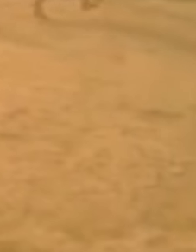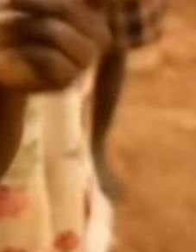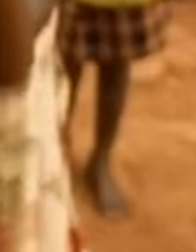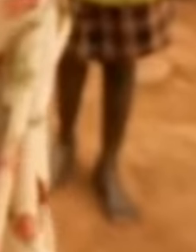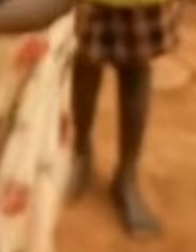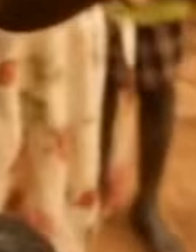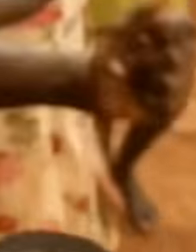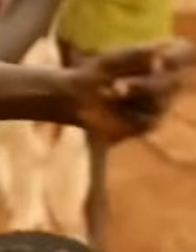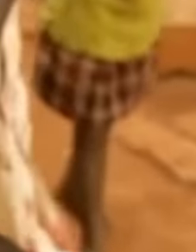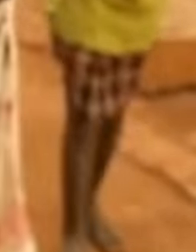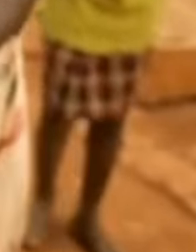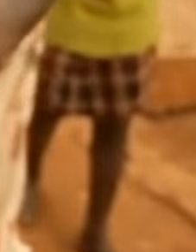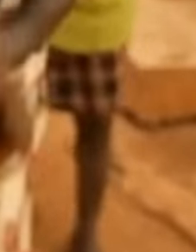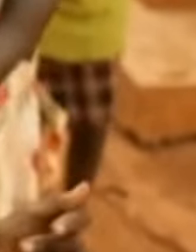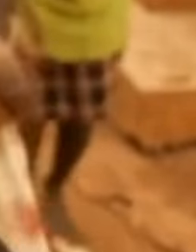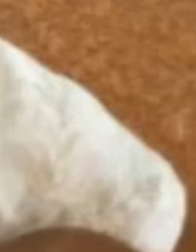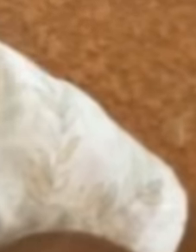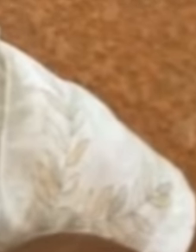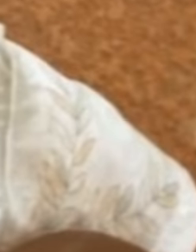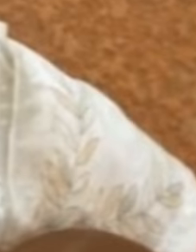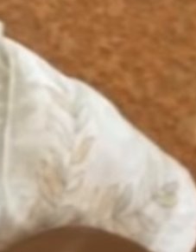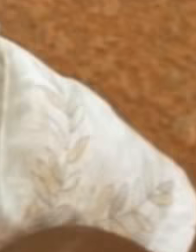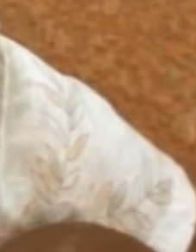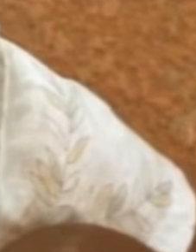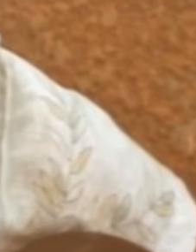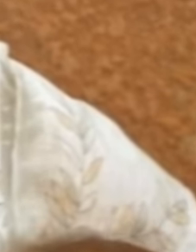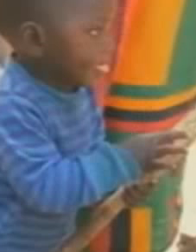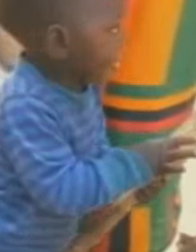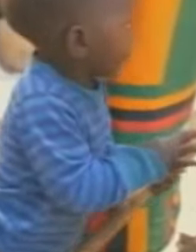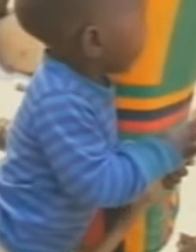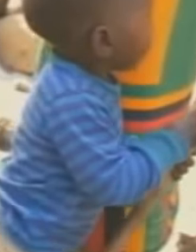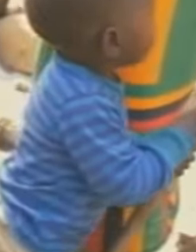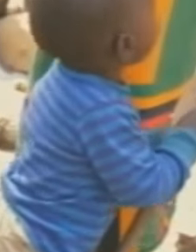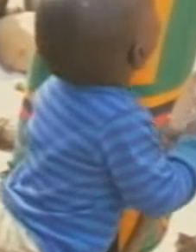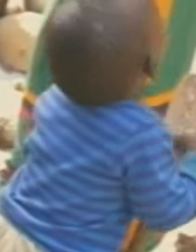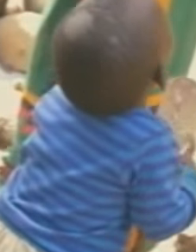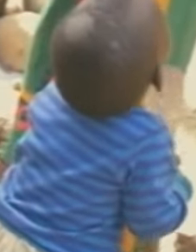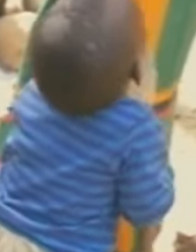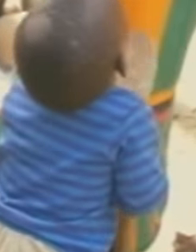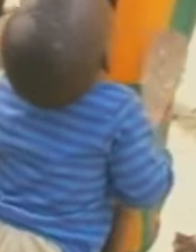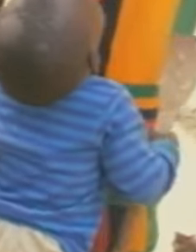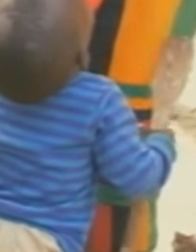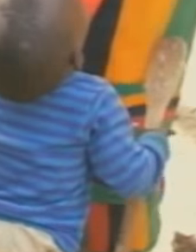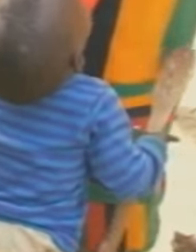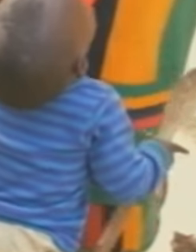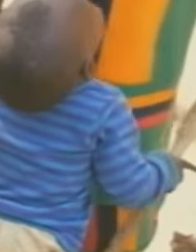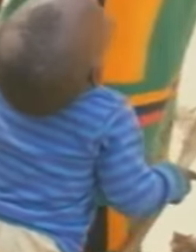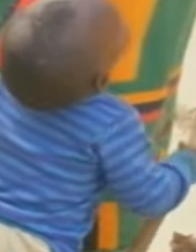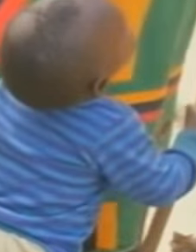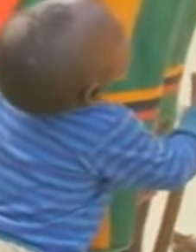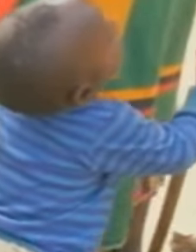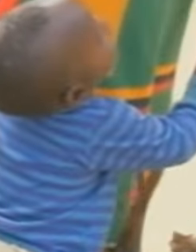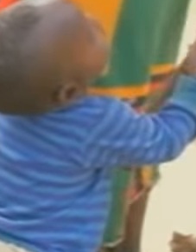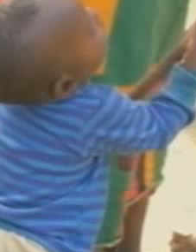들어요. 그다음에 또 유네 이러면 저 녀석들 밥을 하루에 한끼 먹는데 밥도 좀 많이